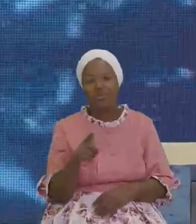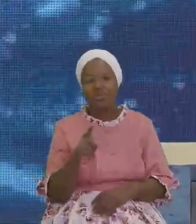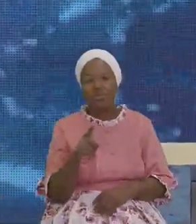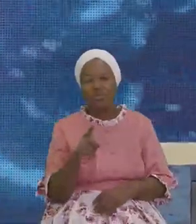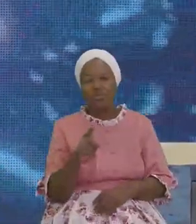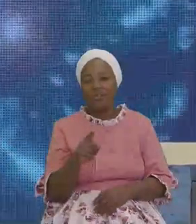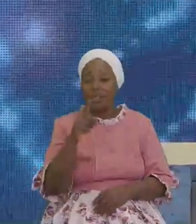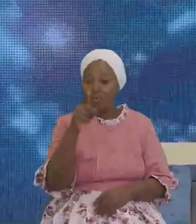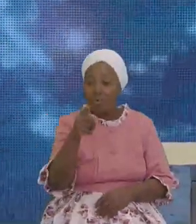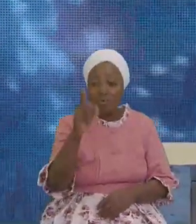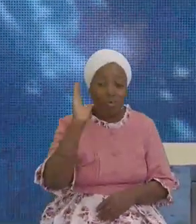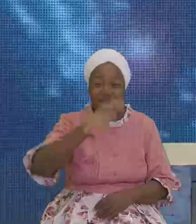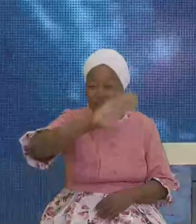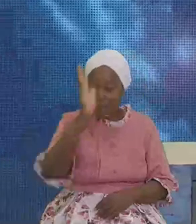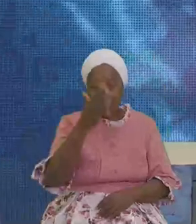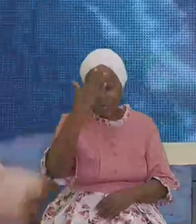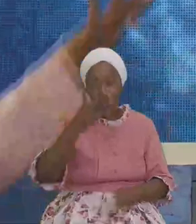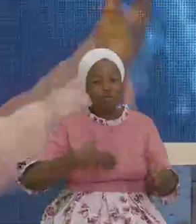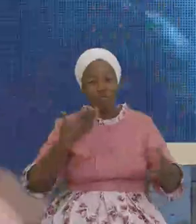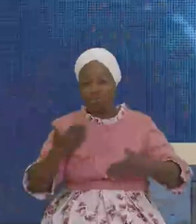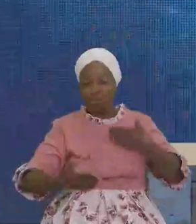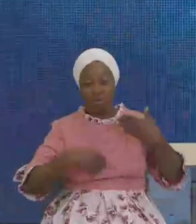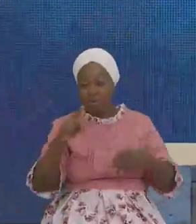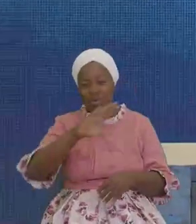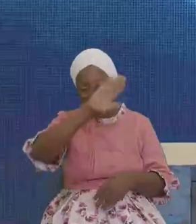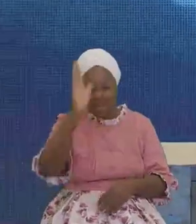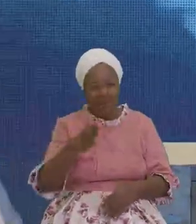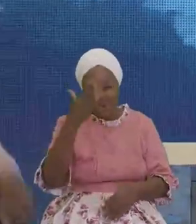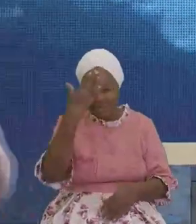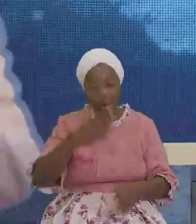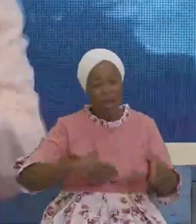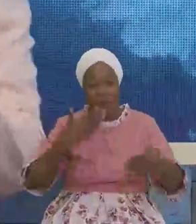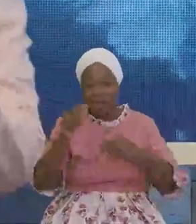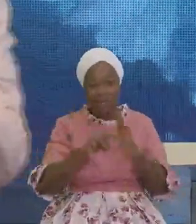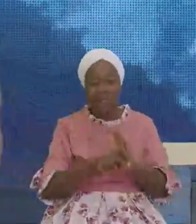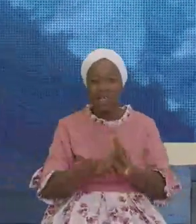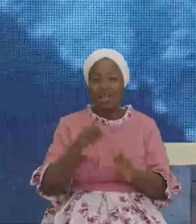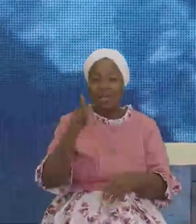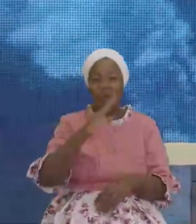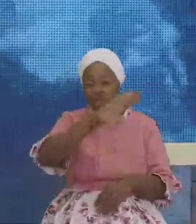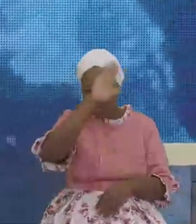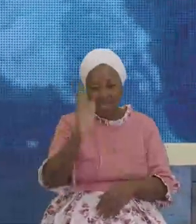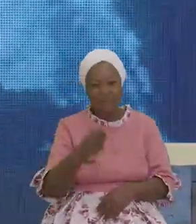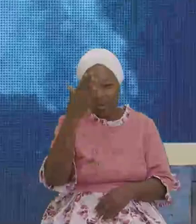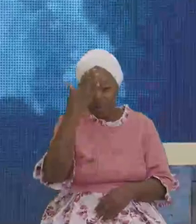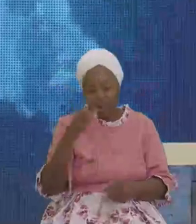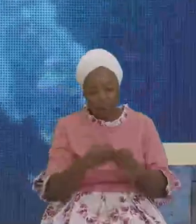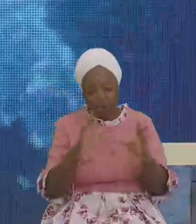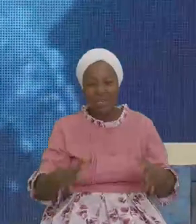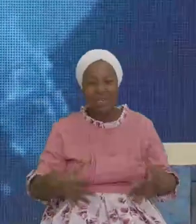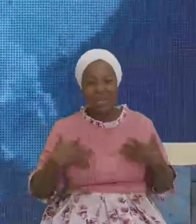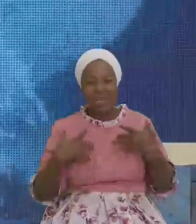le ciel ne va jamais te connaître. Tu ne connaîtras jamais la joie. Tu ne connaîtras jamais le